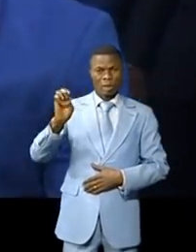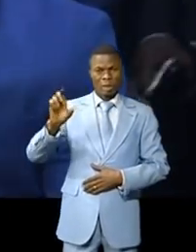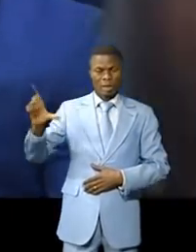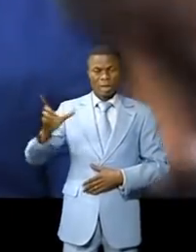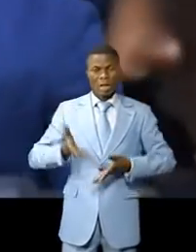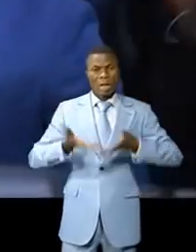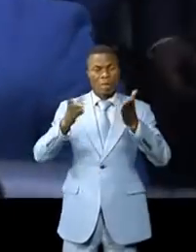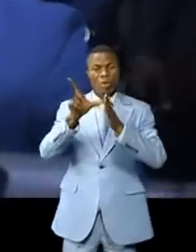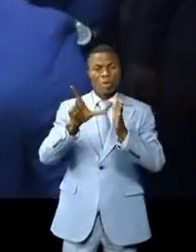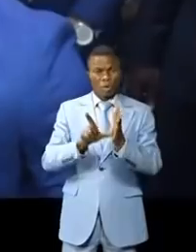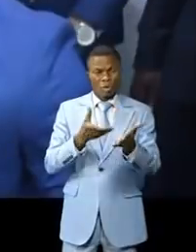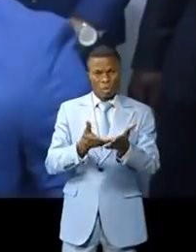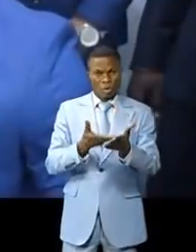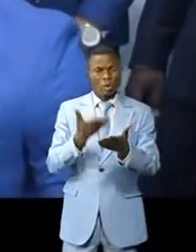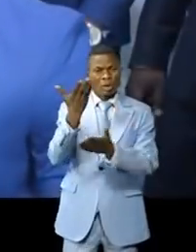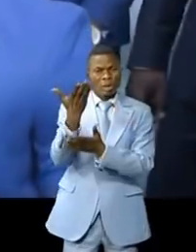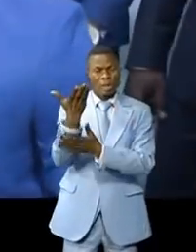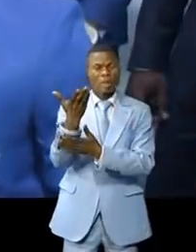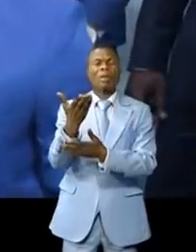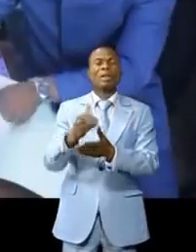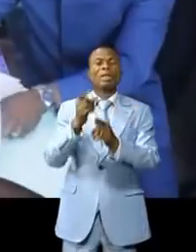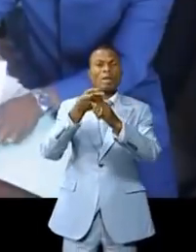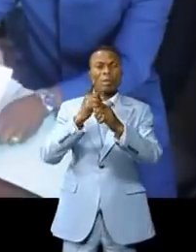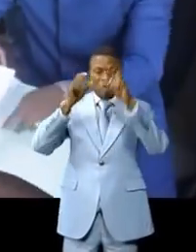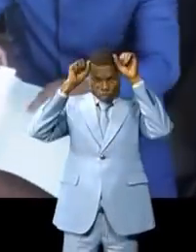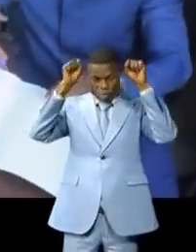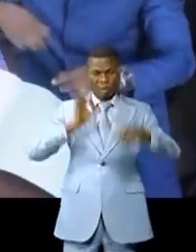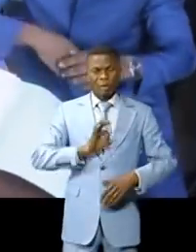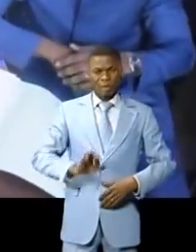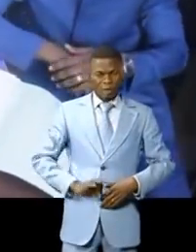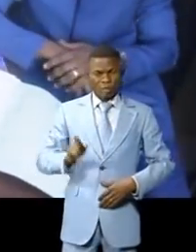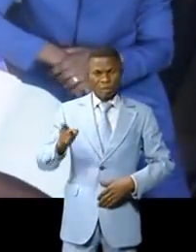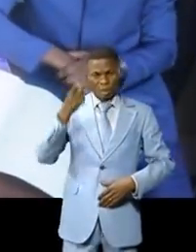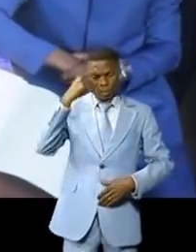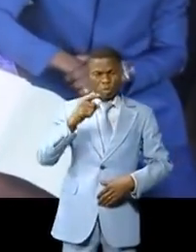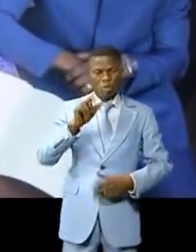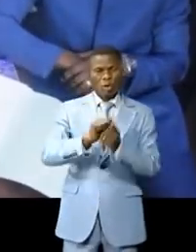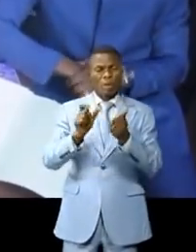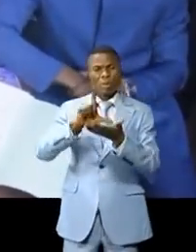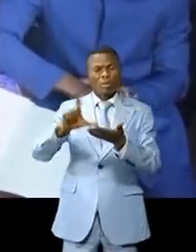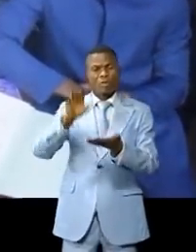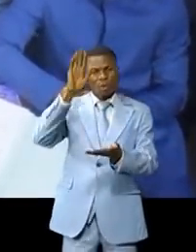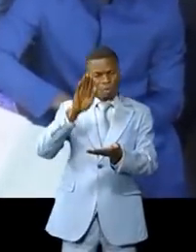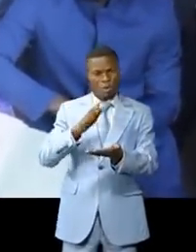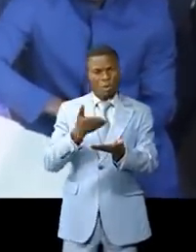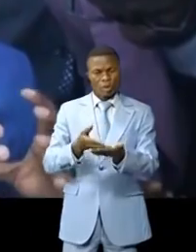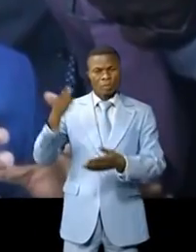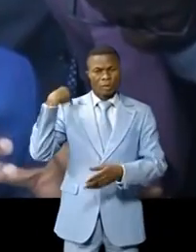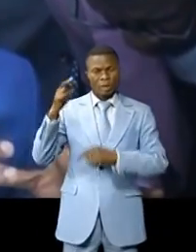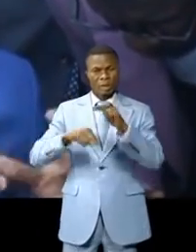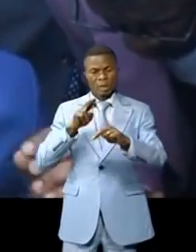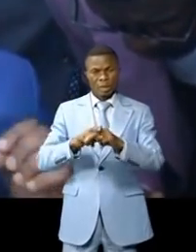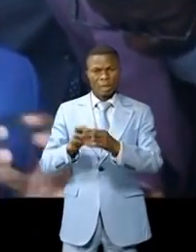proposition de loi fait suite à l'appel du président de la République, Félix Antoine Tshisekedi Tshilombo, aux députés nationaux membres de